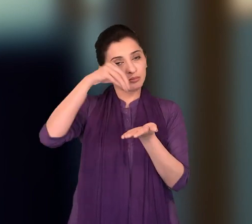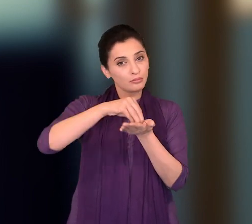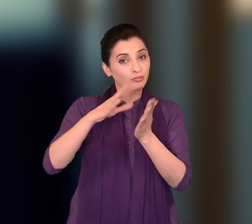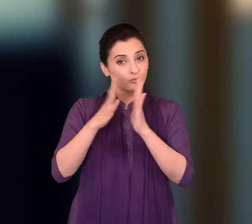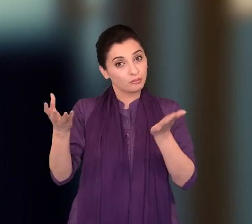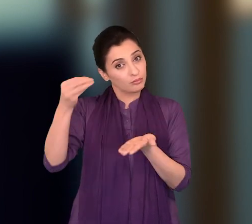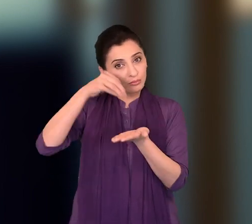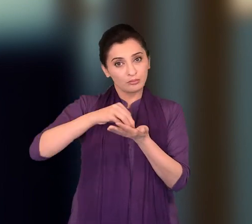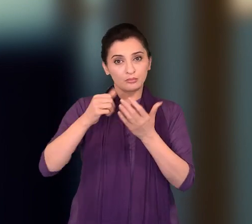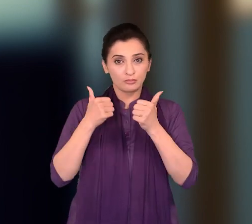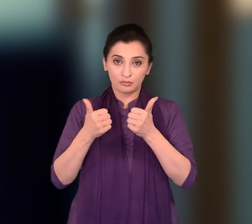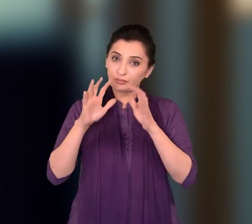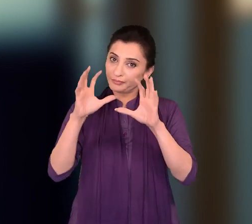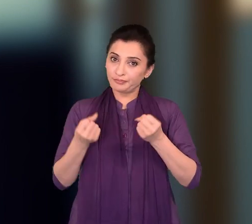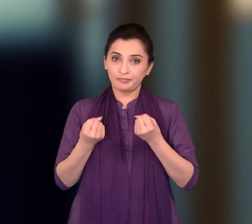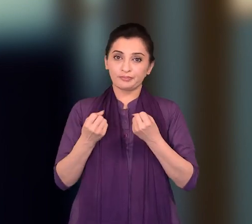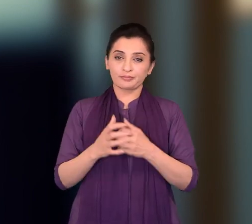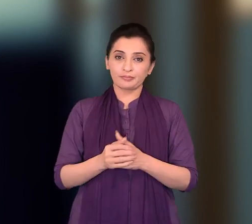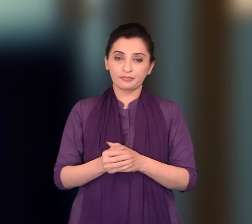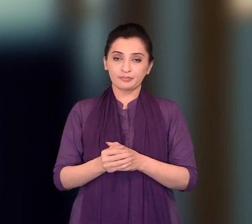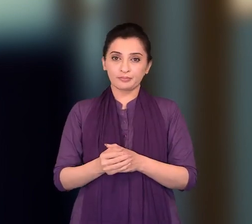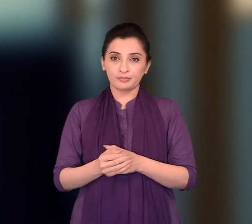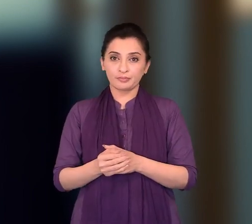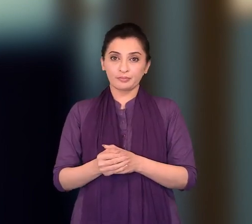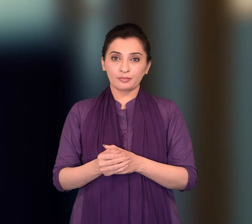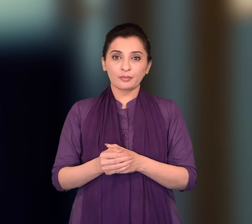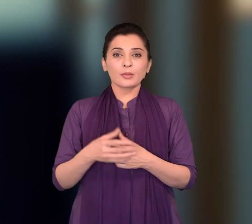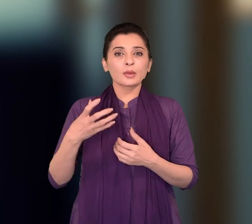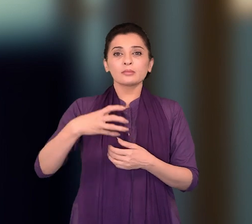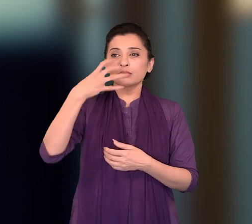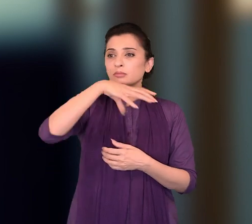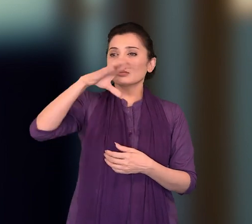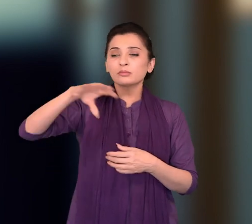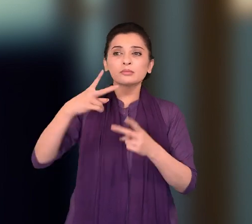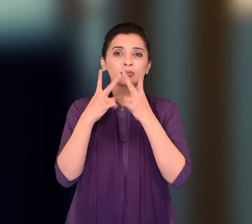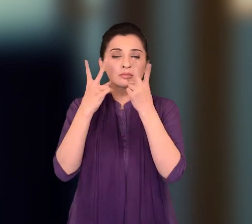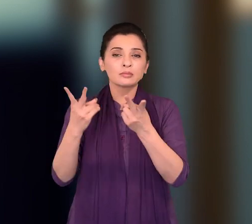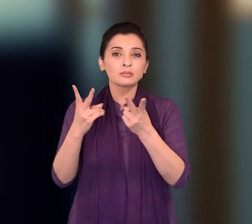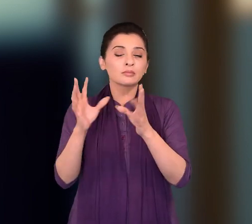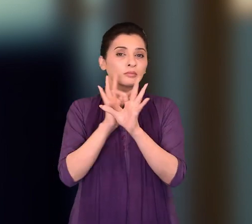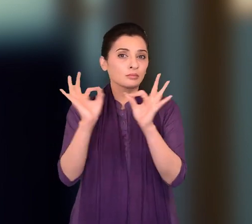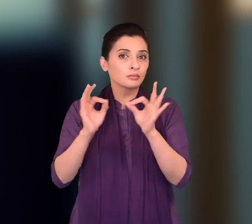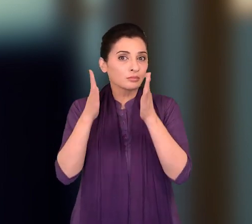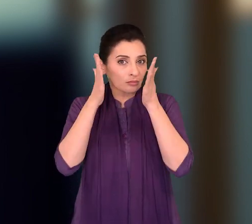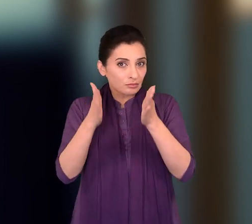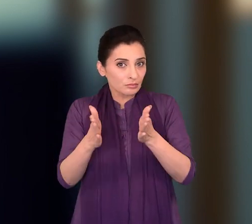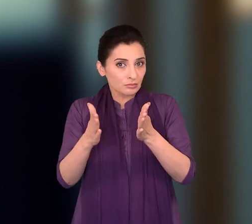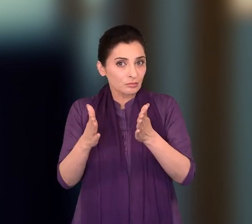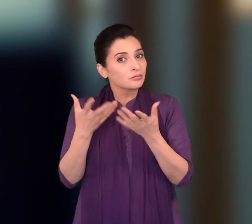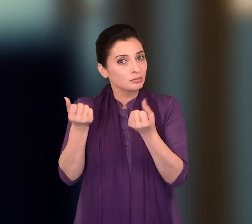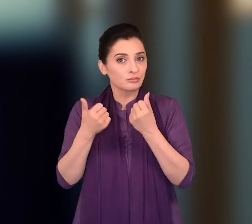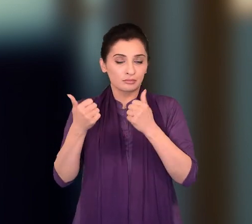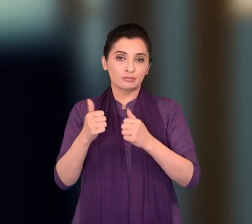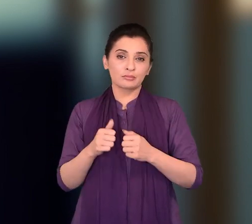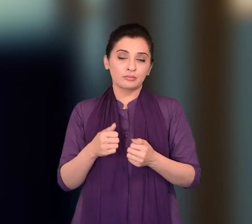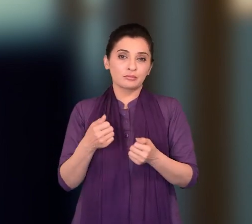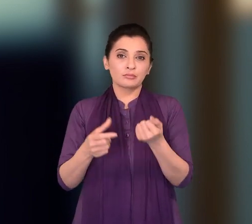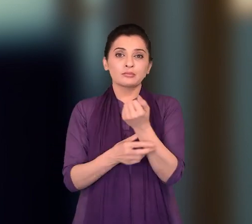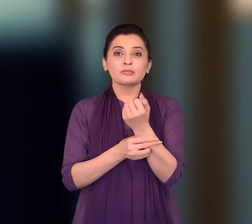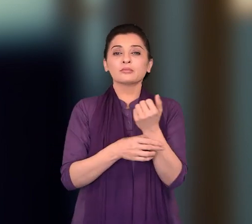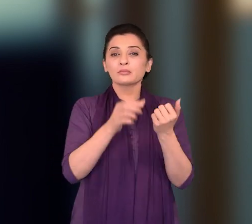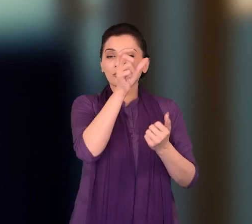innumerable benefits. اس کے بہت زیادہ فوائد ہیں. اور جس طرح آپ ویسٹرن سوسائٹیز میں دیکھ سکتے ہیں کہ وہاں پہ کیونکہ ایک پراپر GP ریفرل سسٹم